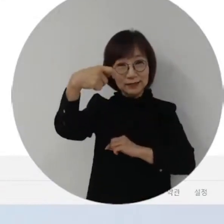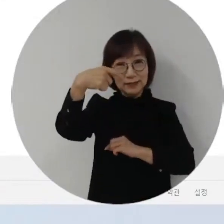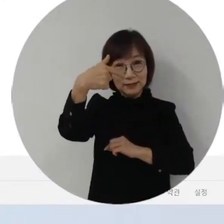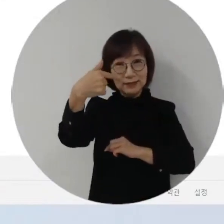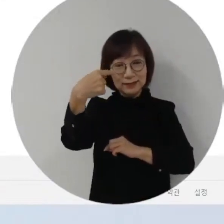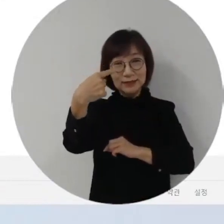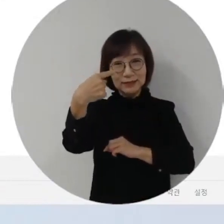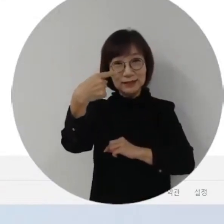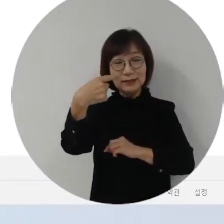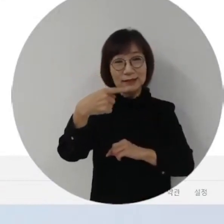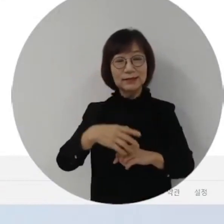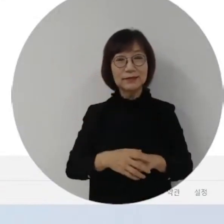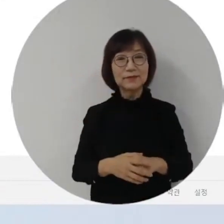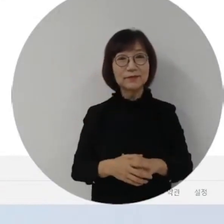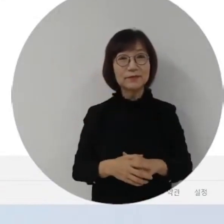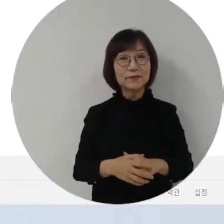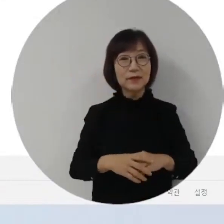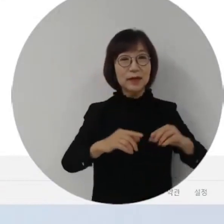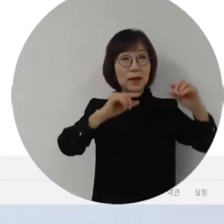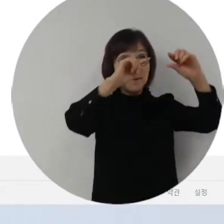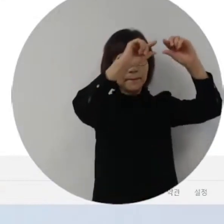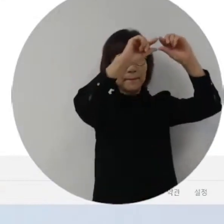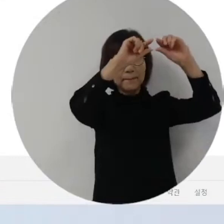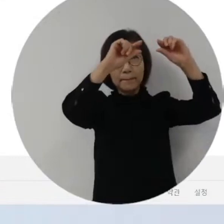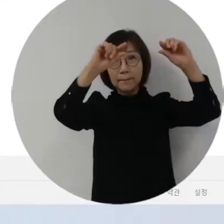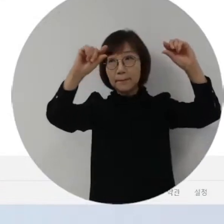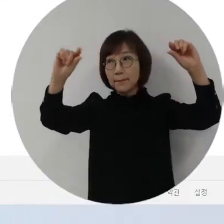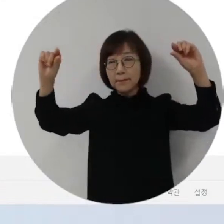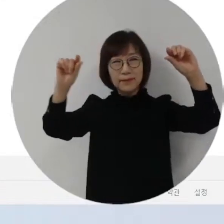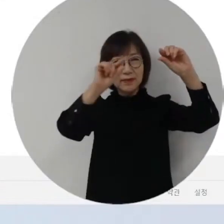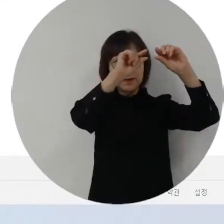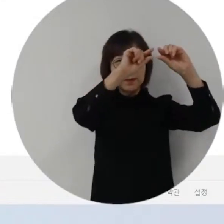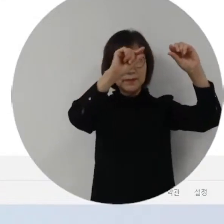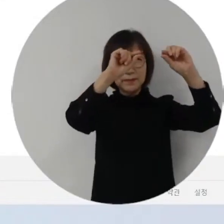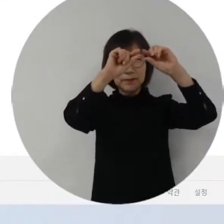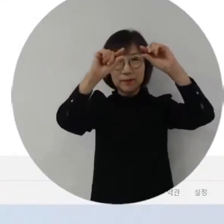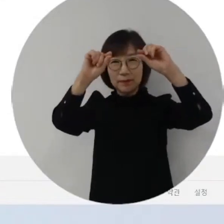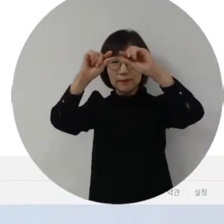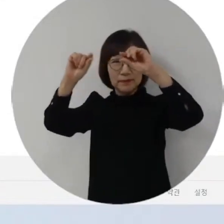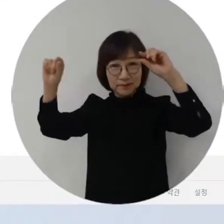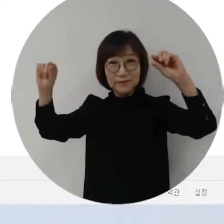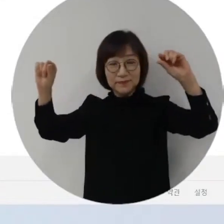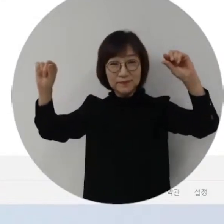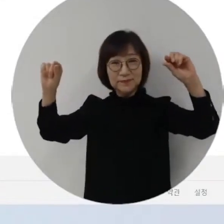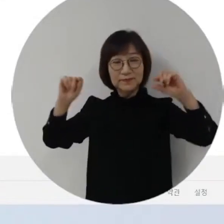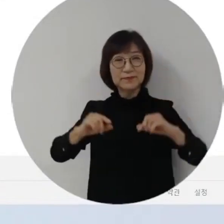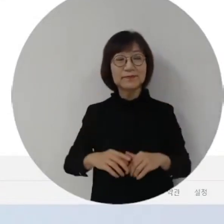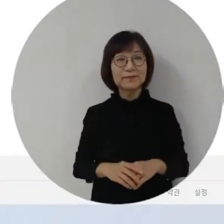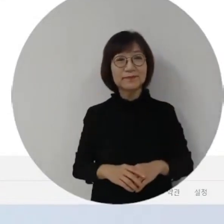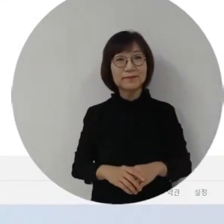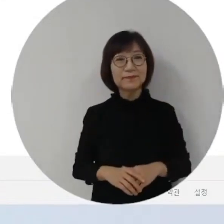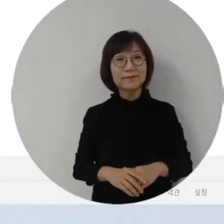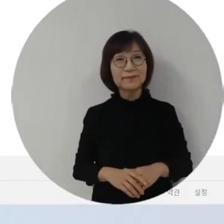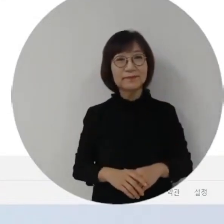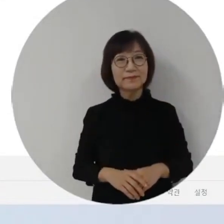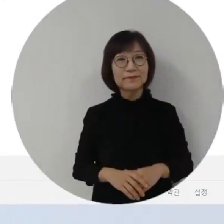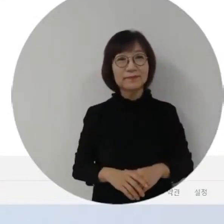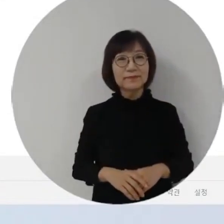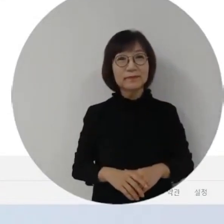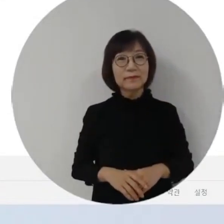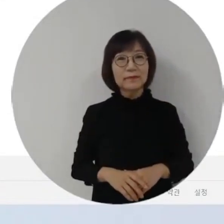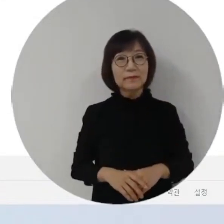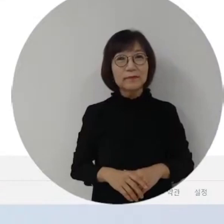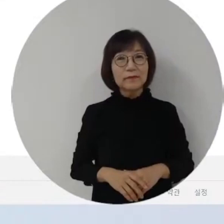그 다음에 주소 입력줄 끝에 있는 별은 북마크를 추가할 때 쓰는 버튼이다 라고 했습니다.